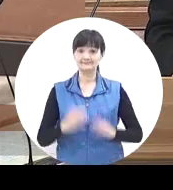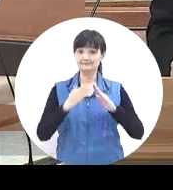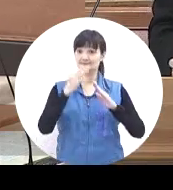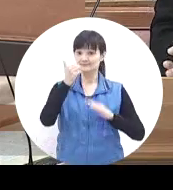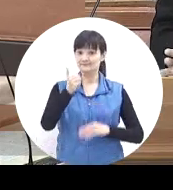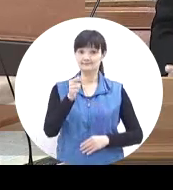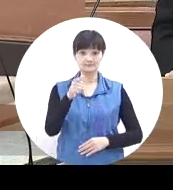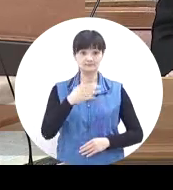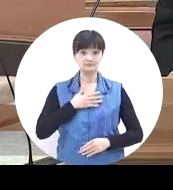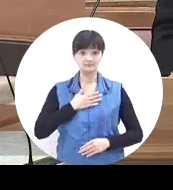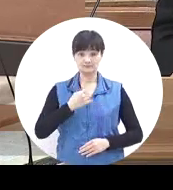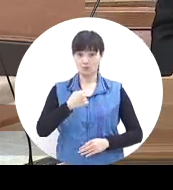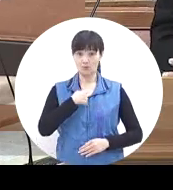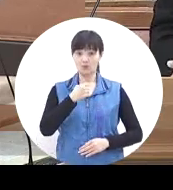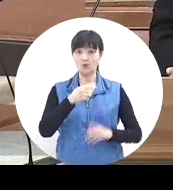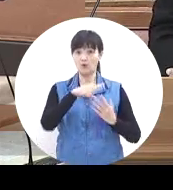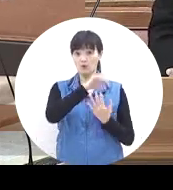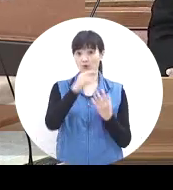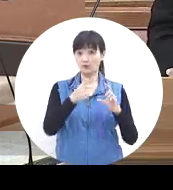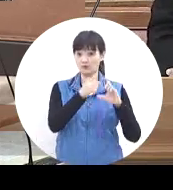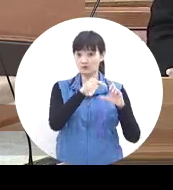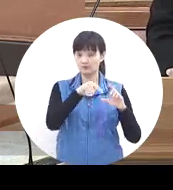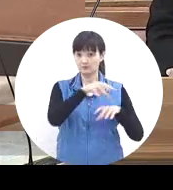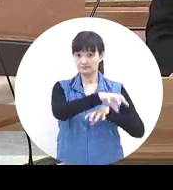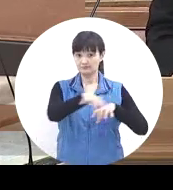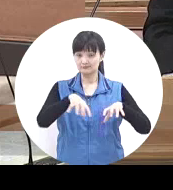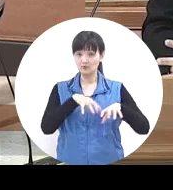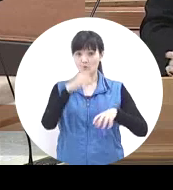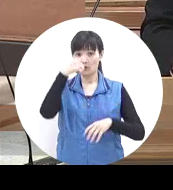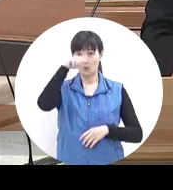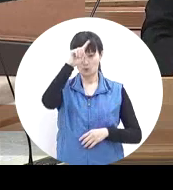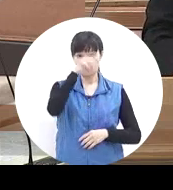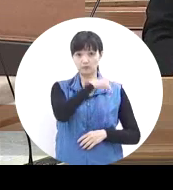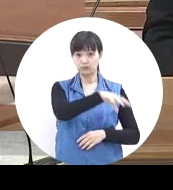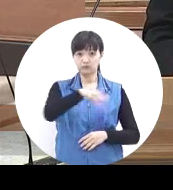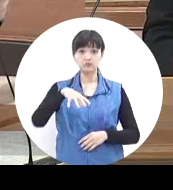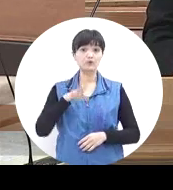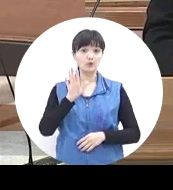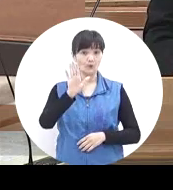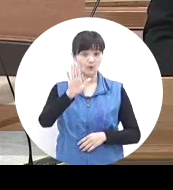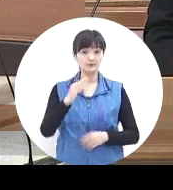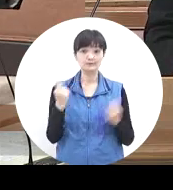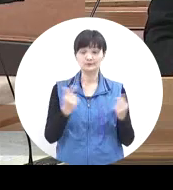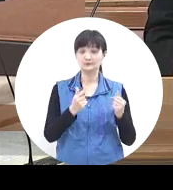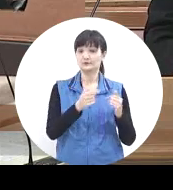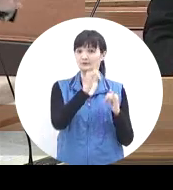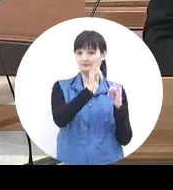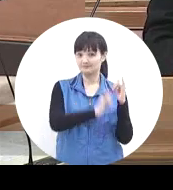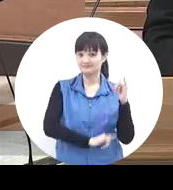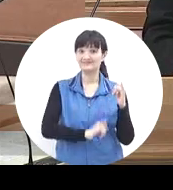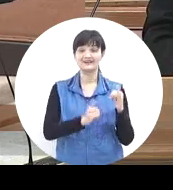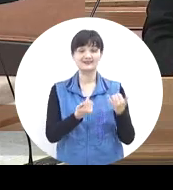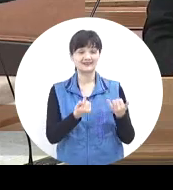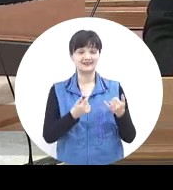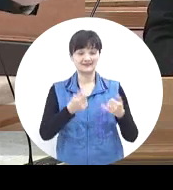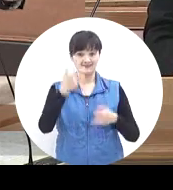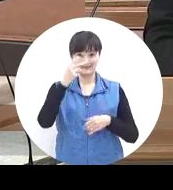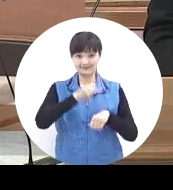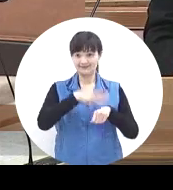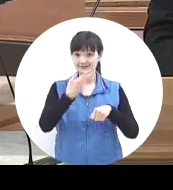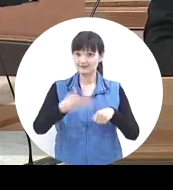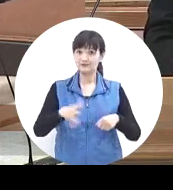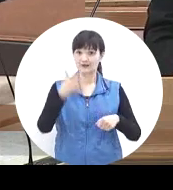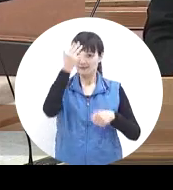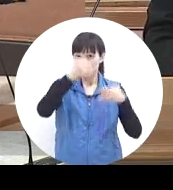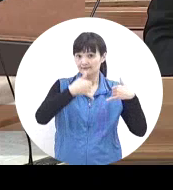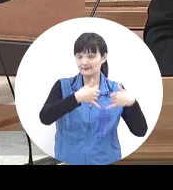道我的选区啊，淡水有很多的历史的古迹，不管是古老的建物、淡水老街、淡水河、观